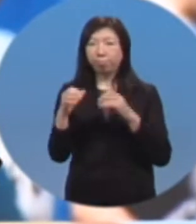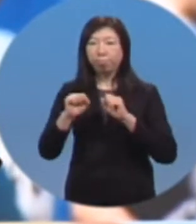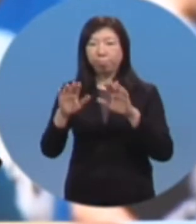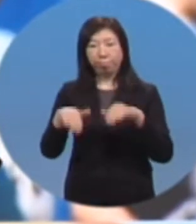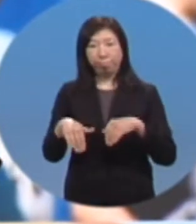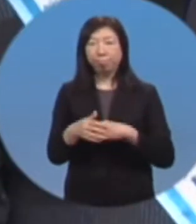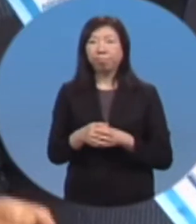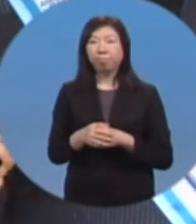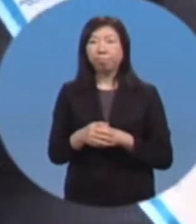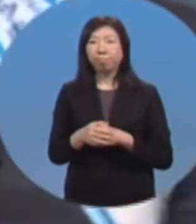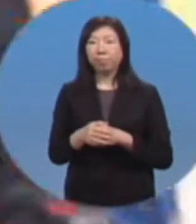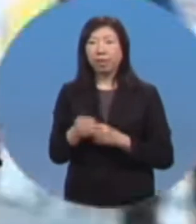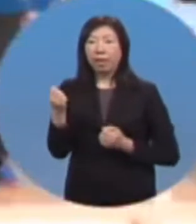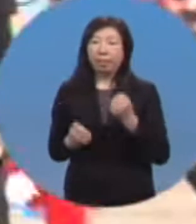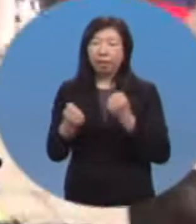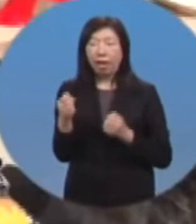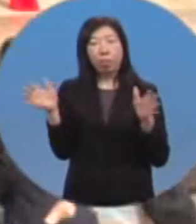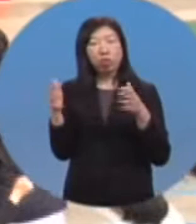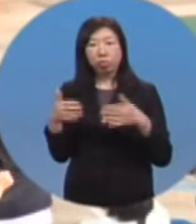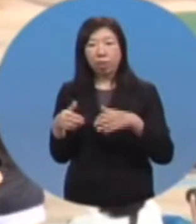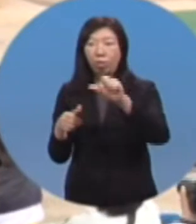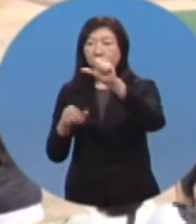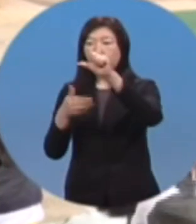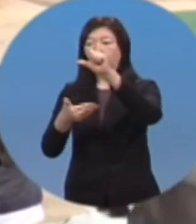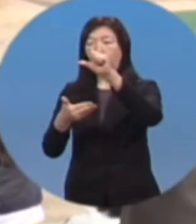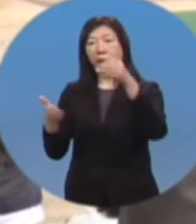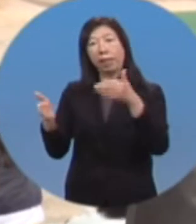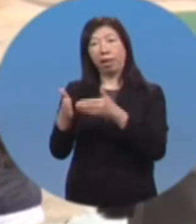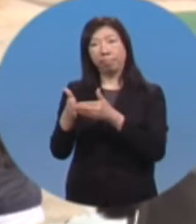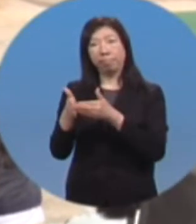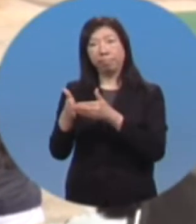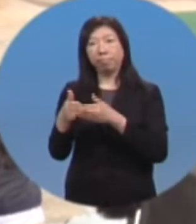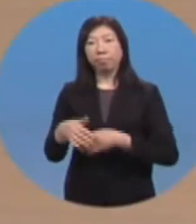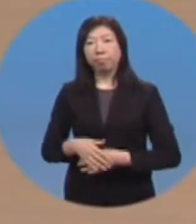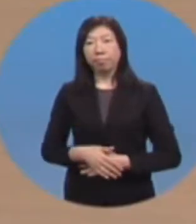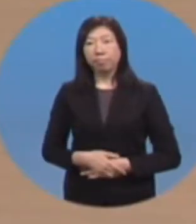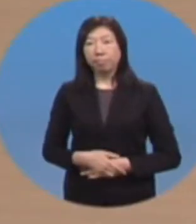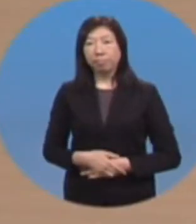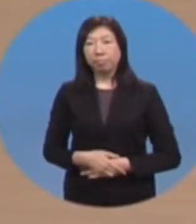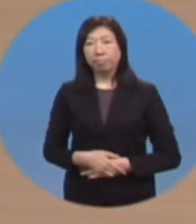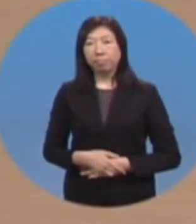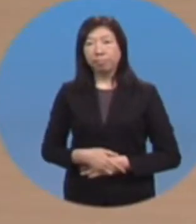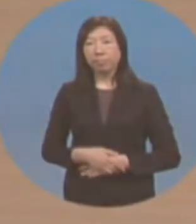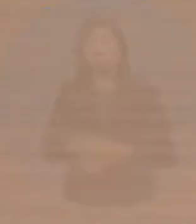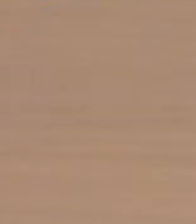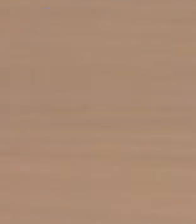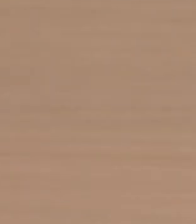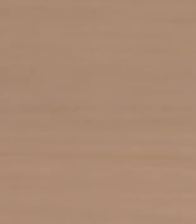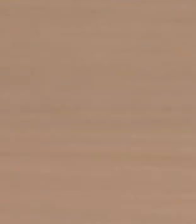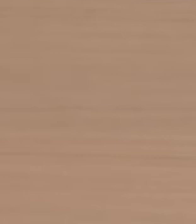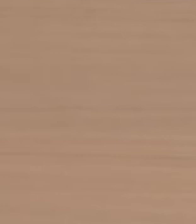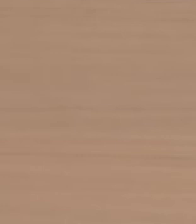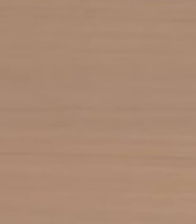われました。ランナーの募集は5月9日までとなっています。以上、千葉県の主な出来事を